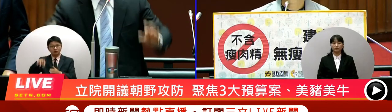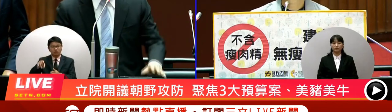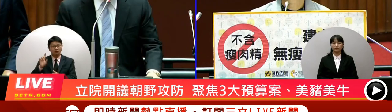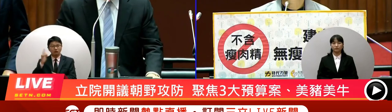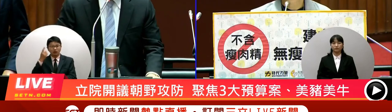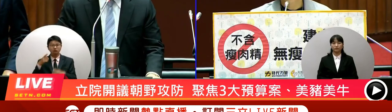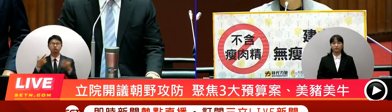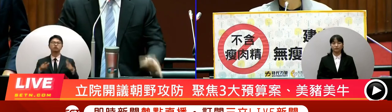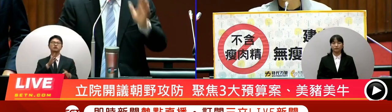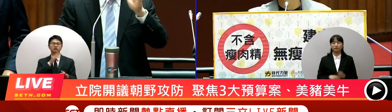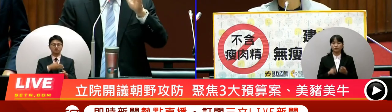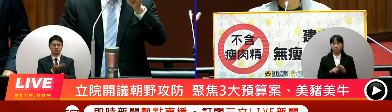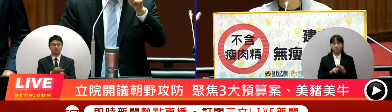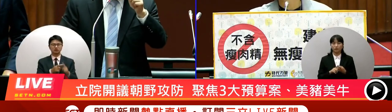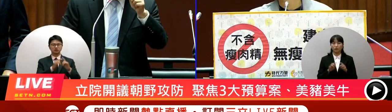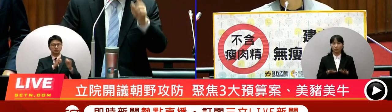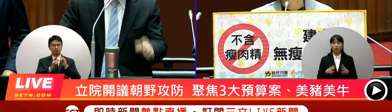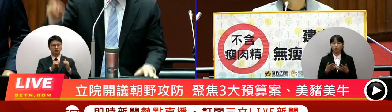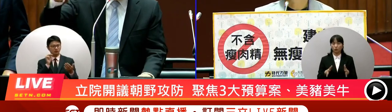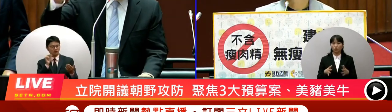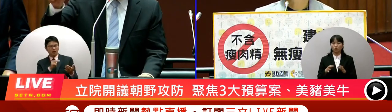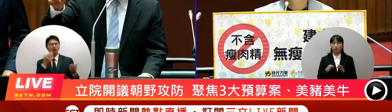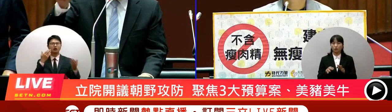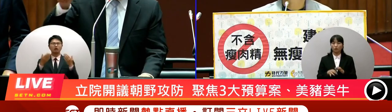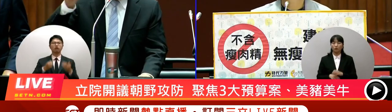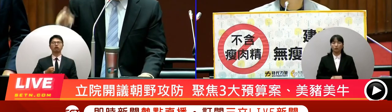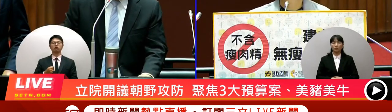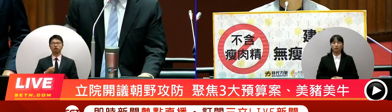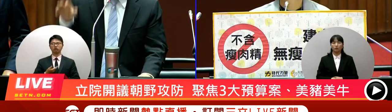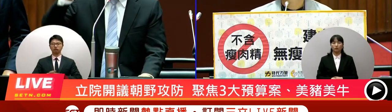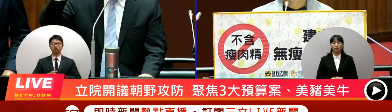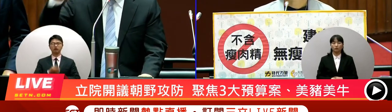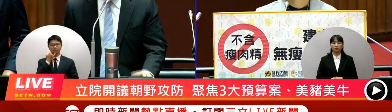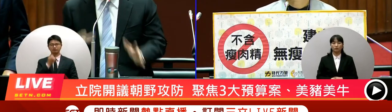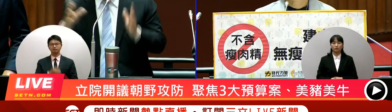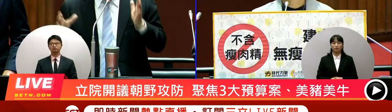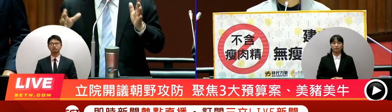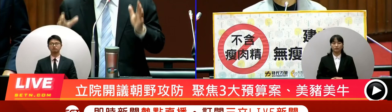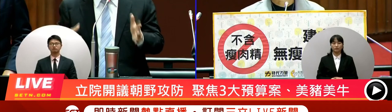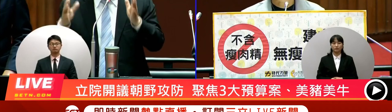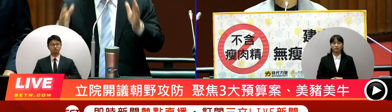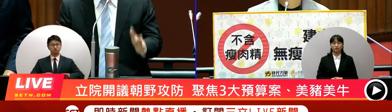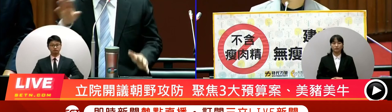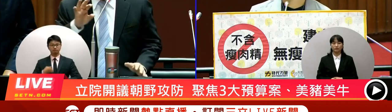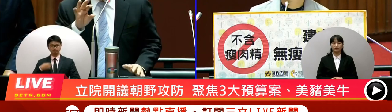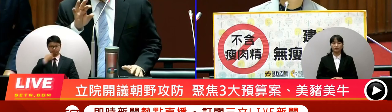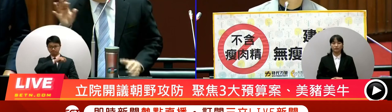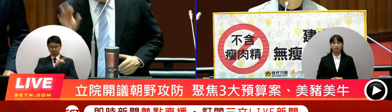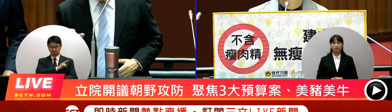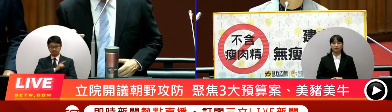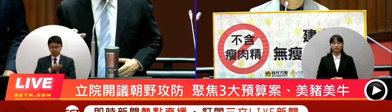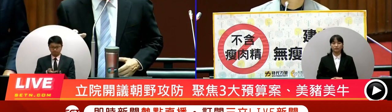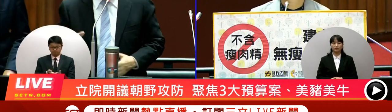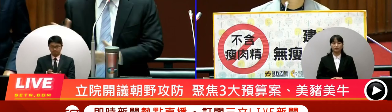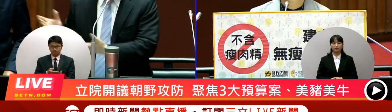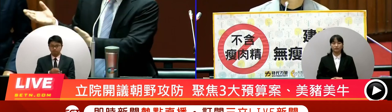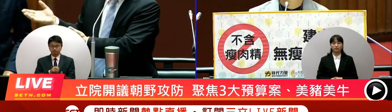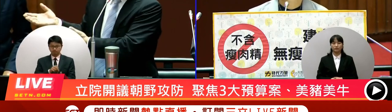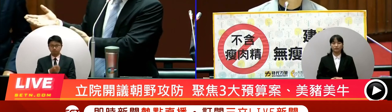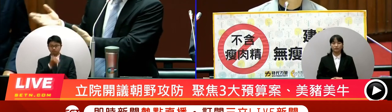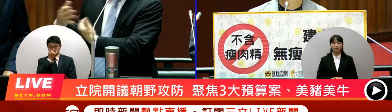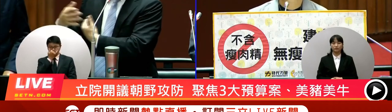清清楚楚。 对，那现在很多业者 不但这样呢，现在连我们国内的我们也都有生产履历，这